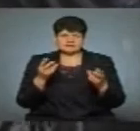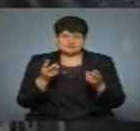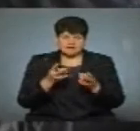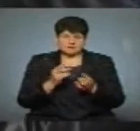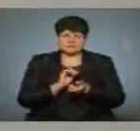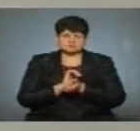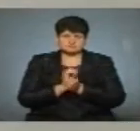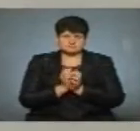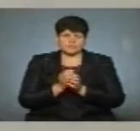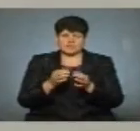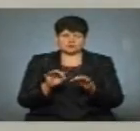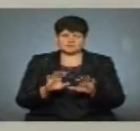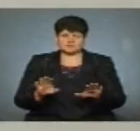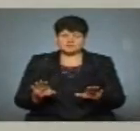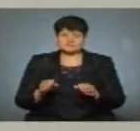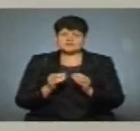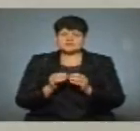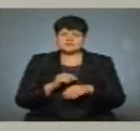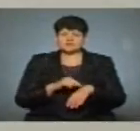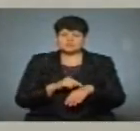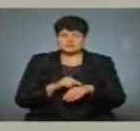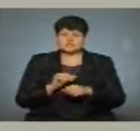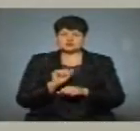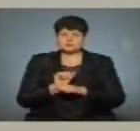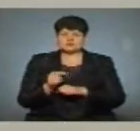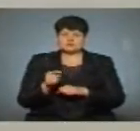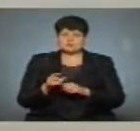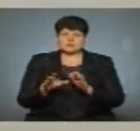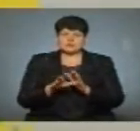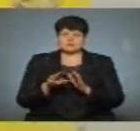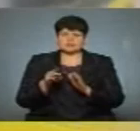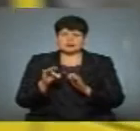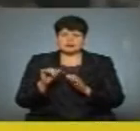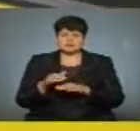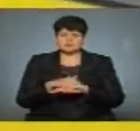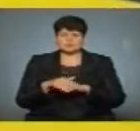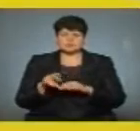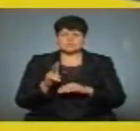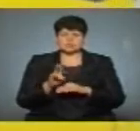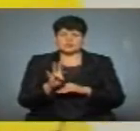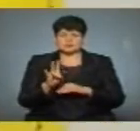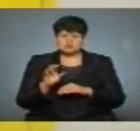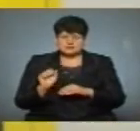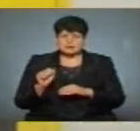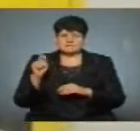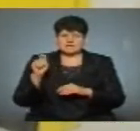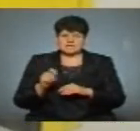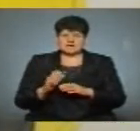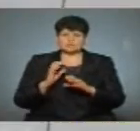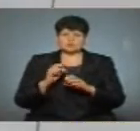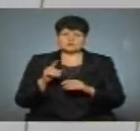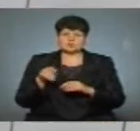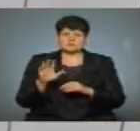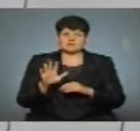не пускають. О 10-й годині на зупинку «Тернопіль-Електротранс» на вулиці Тролейбусна приїхав автобус номер